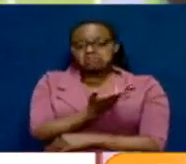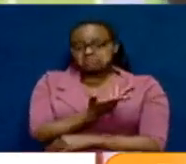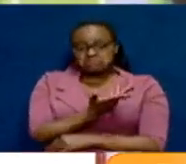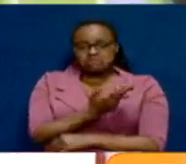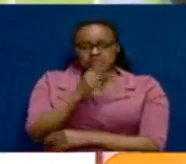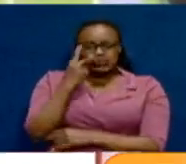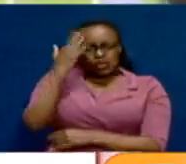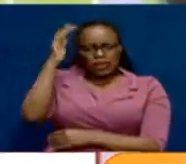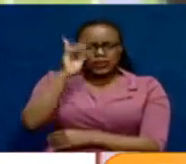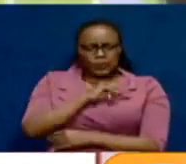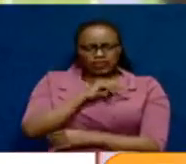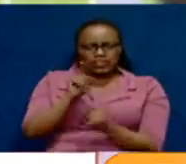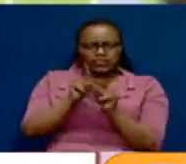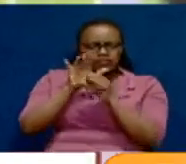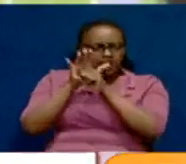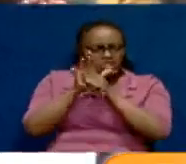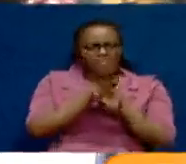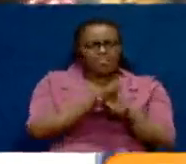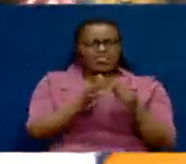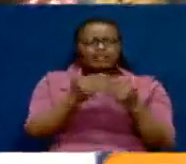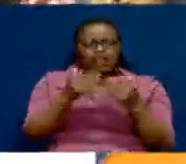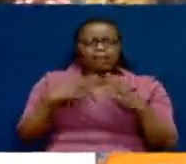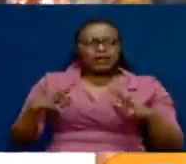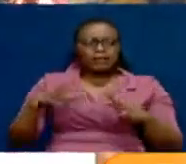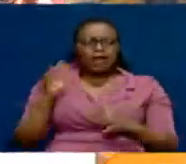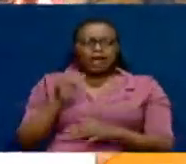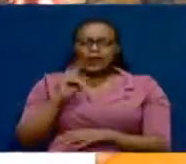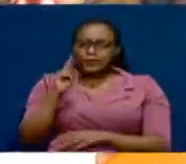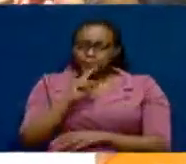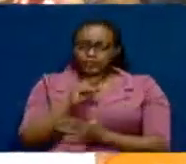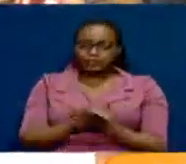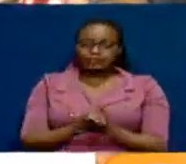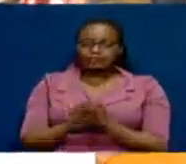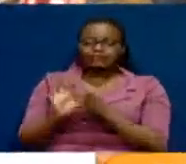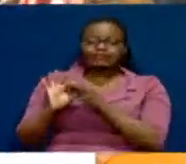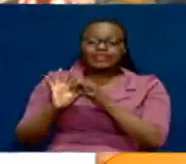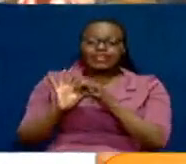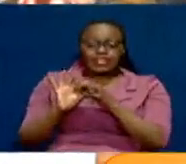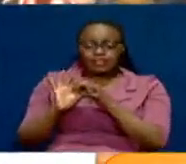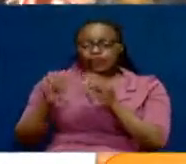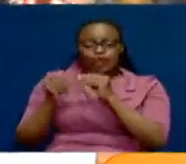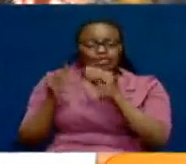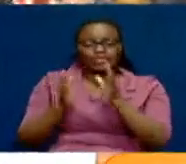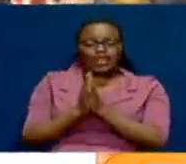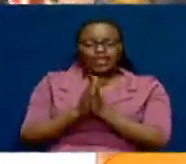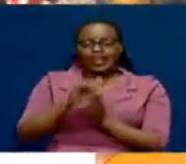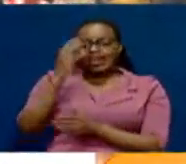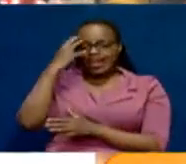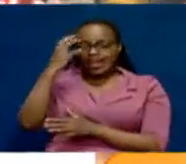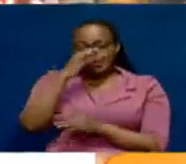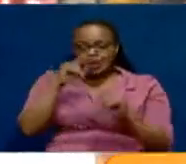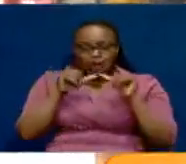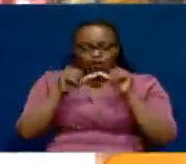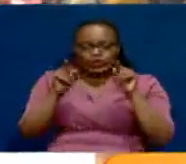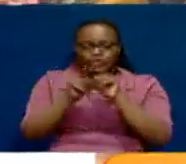Na si mnaojua vile amefinya watu wetu hapo. Kinara wa Azimio Raila Odinga na mgombea mwenza Martha Karua wanazidi